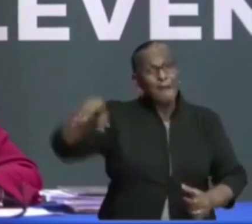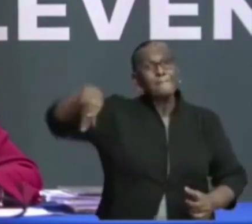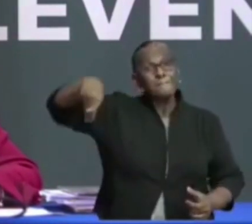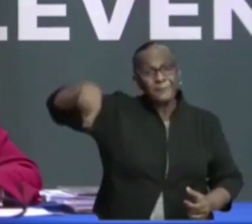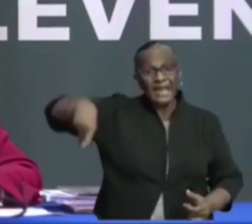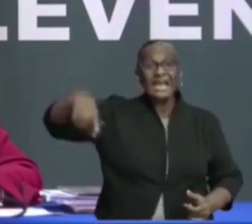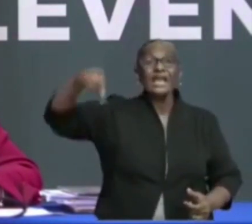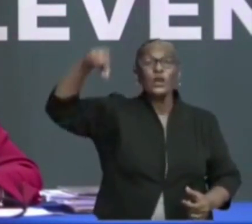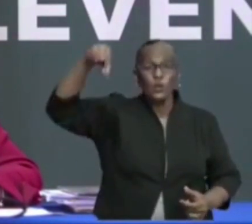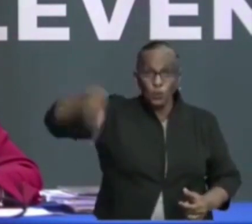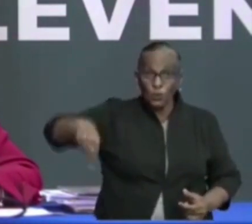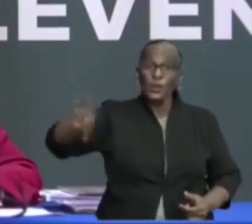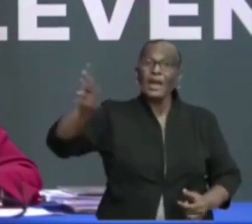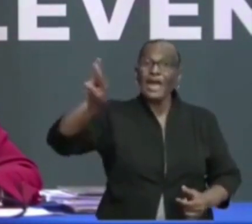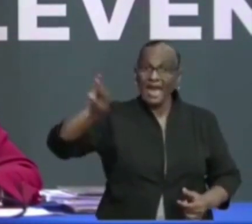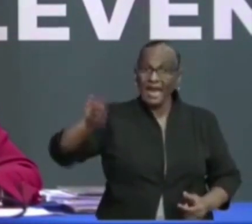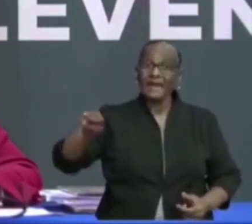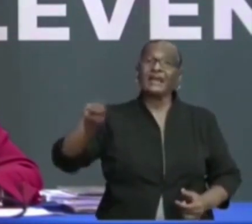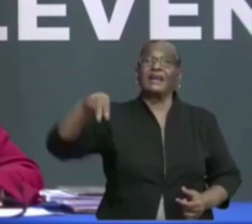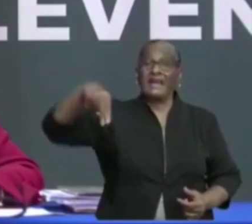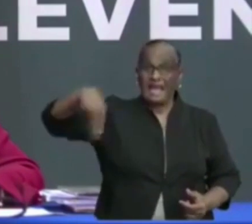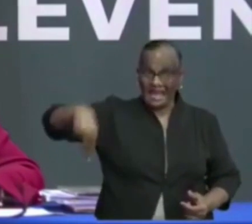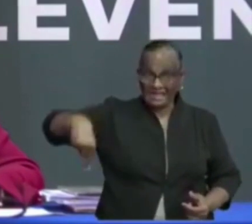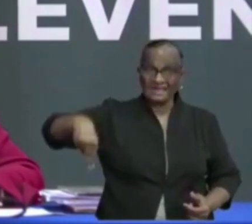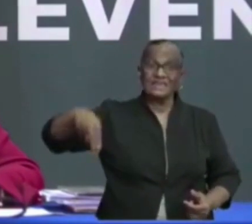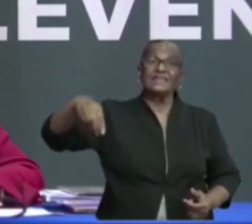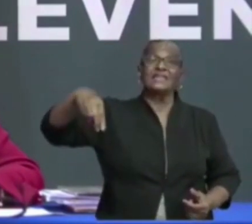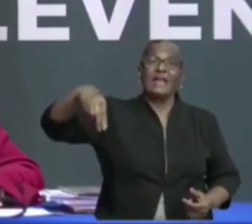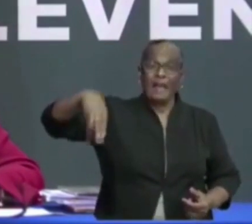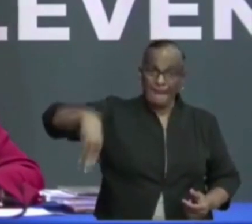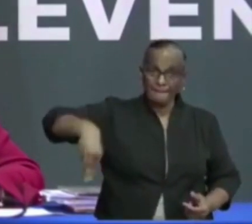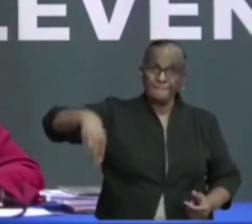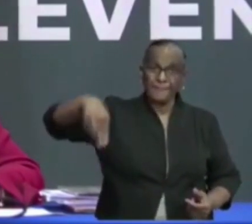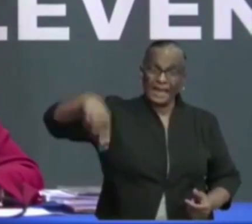Q, R en S.